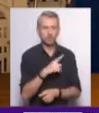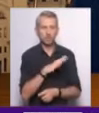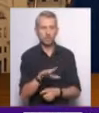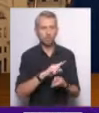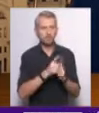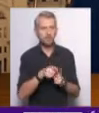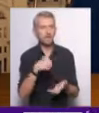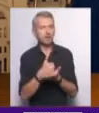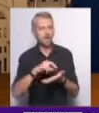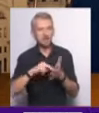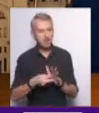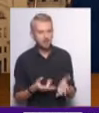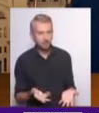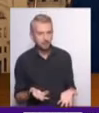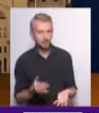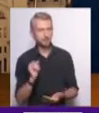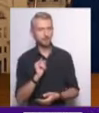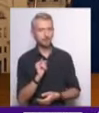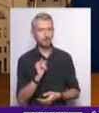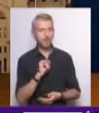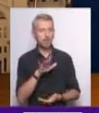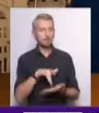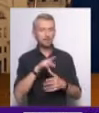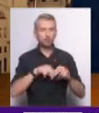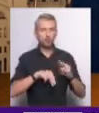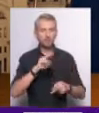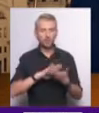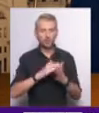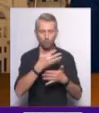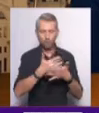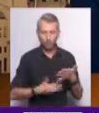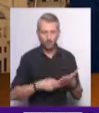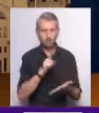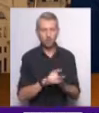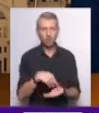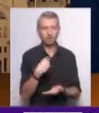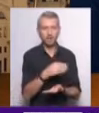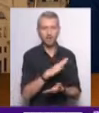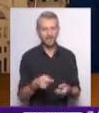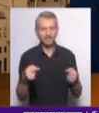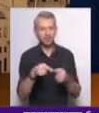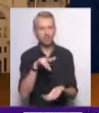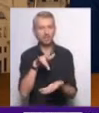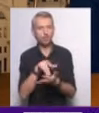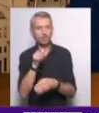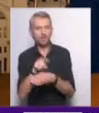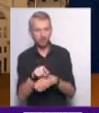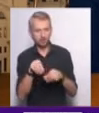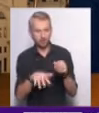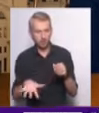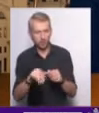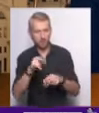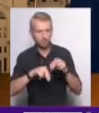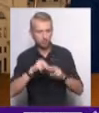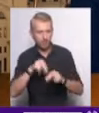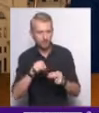змінений генеральний план. І містобудівні умови мають видаватися не згідно цільового призначення земельної ділянки, і будуватися